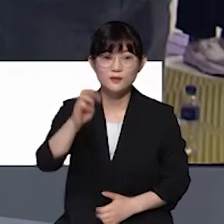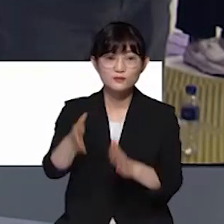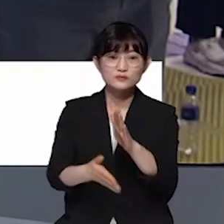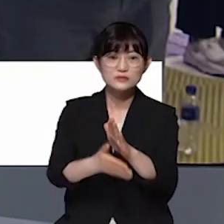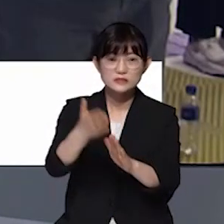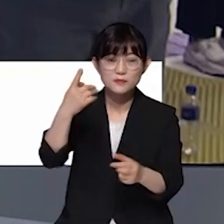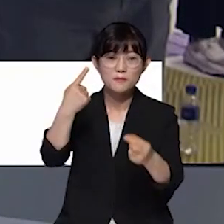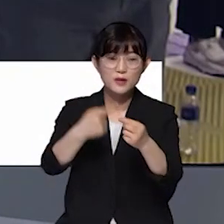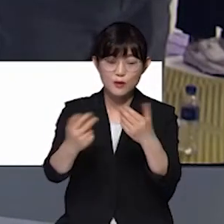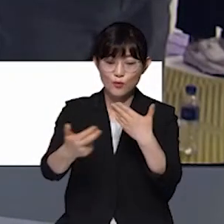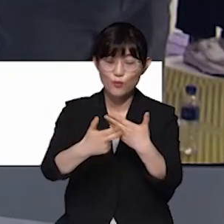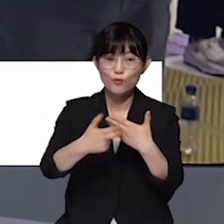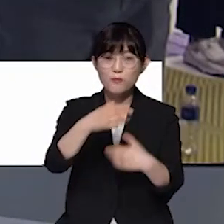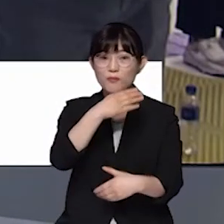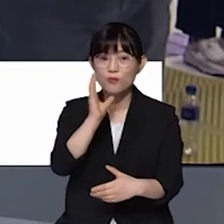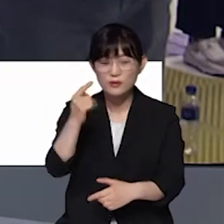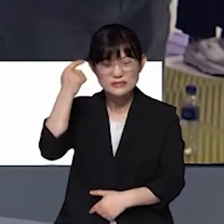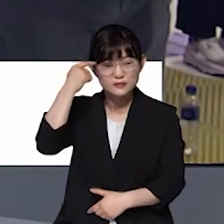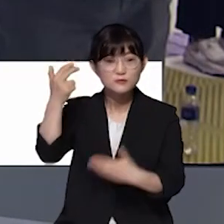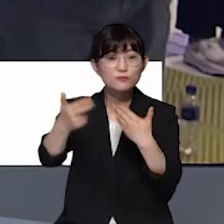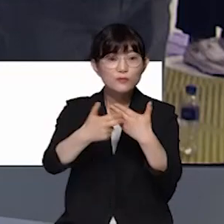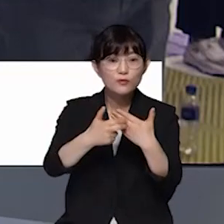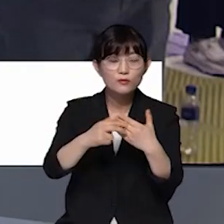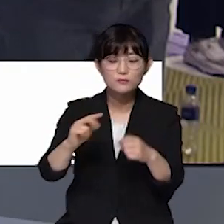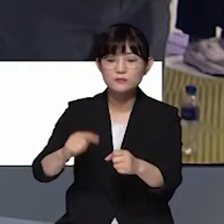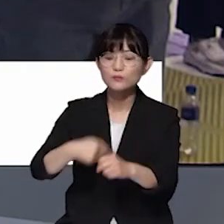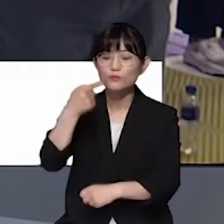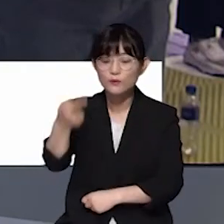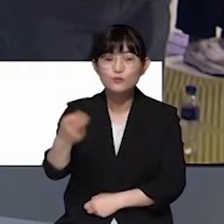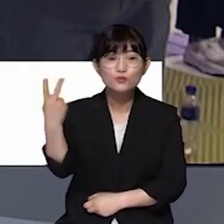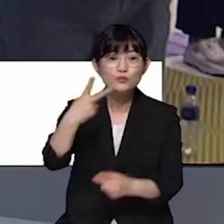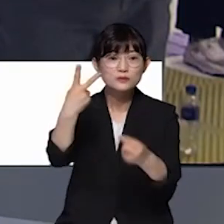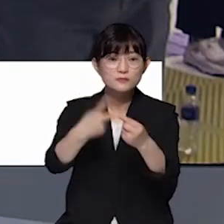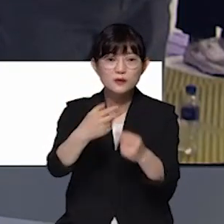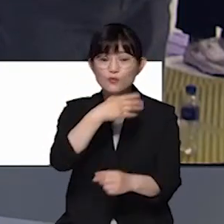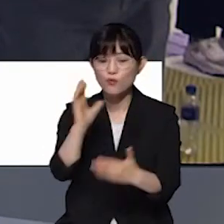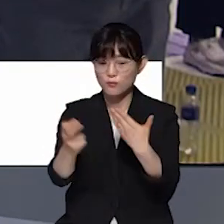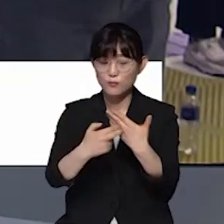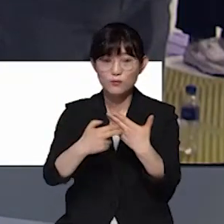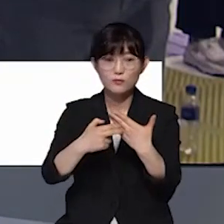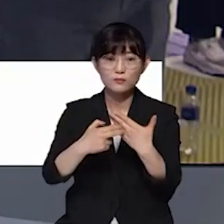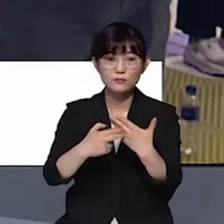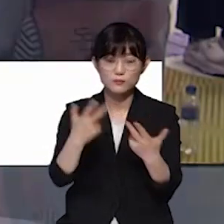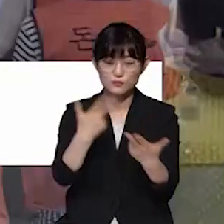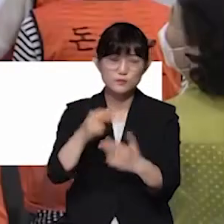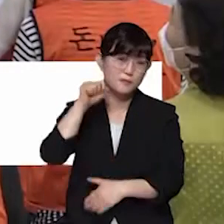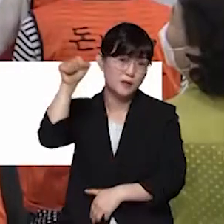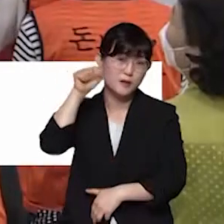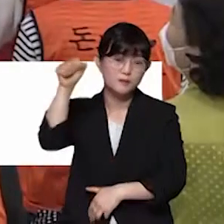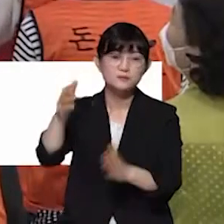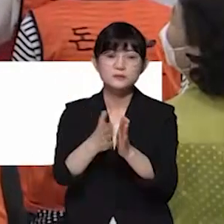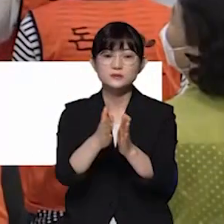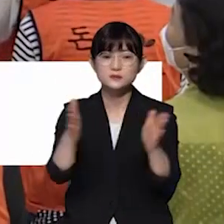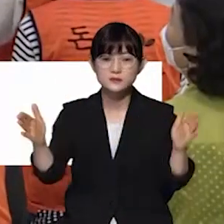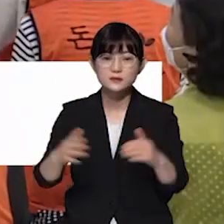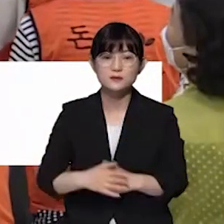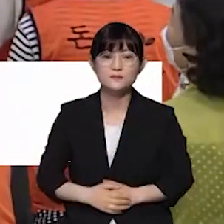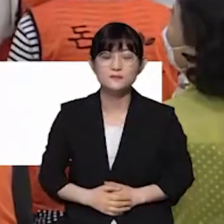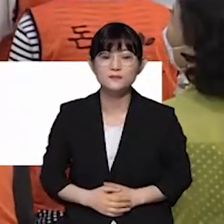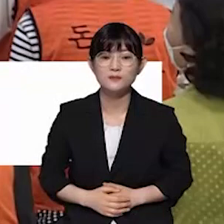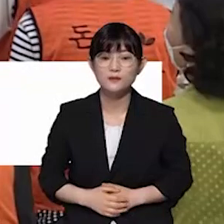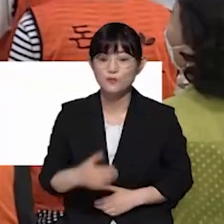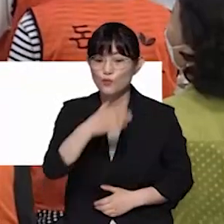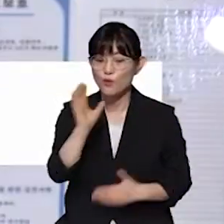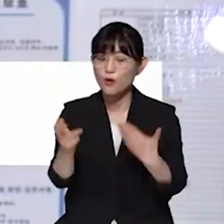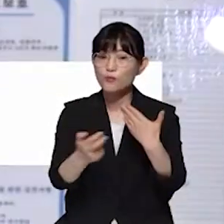광주시립 제1요양병원과 정신병원에 이어 제2요양병원 노조도 파업에 돌입했습니다. 보건의료노조